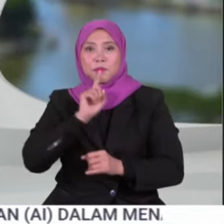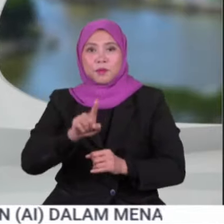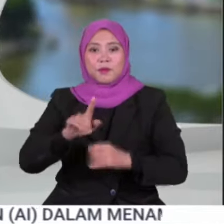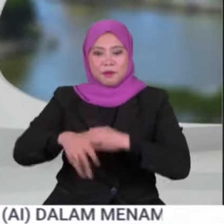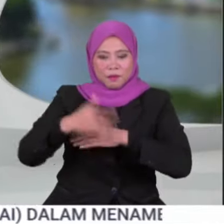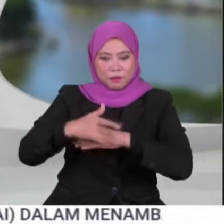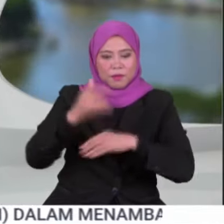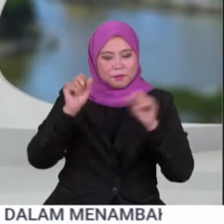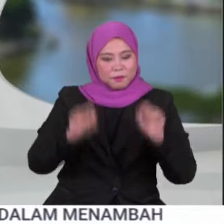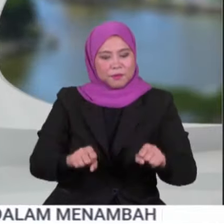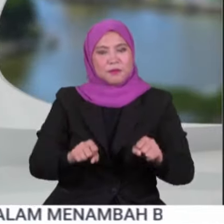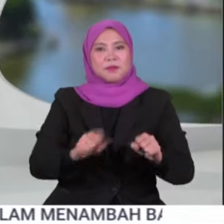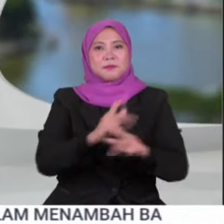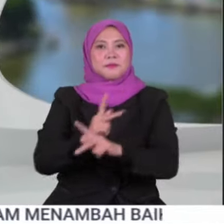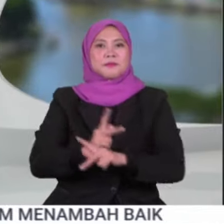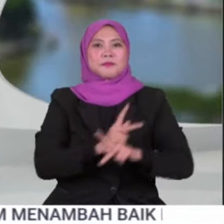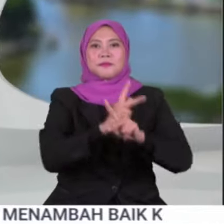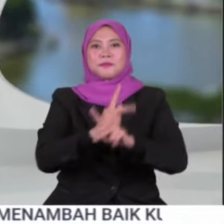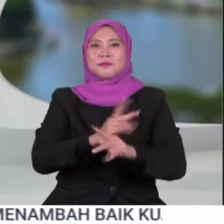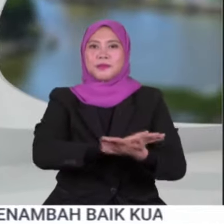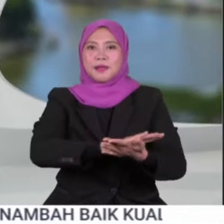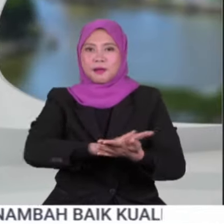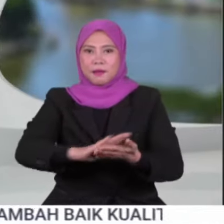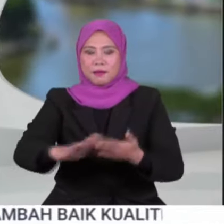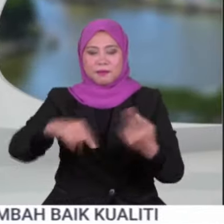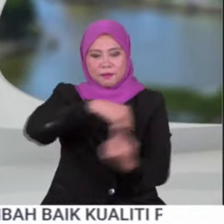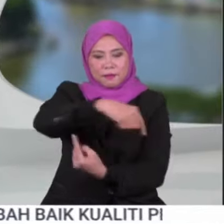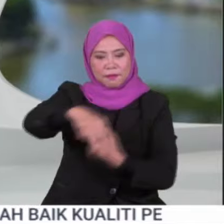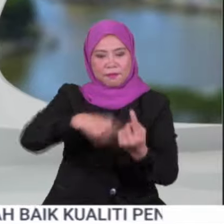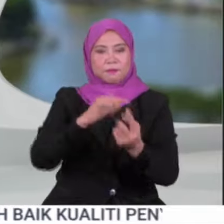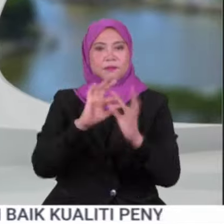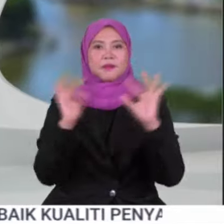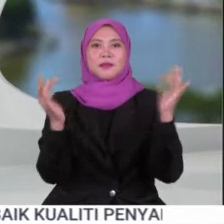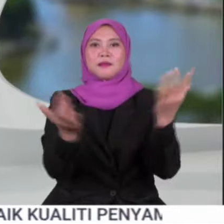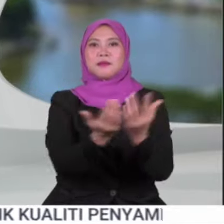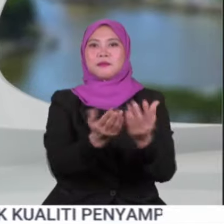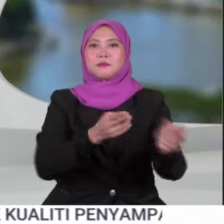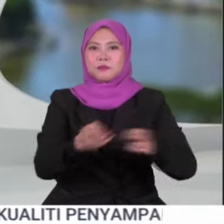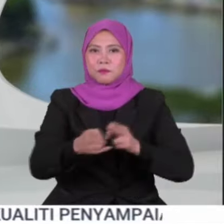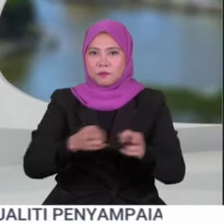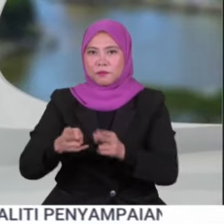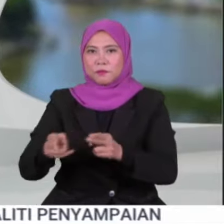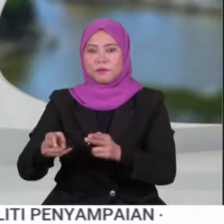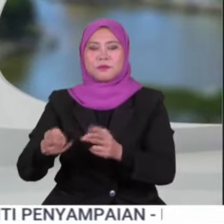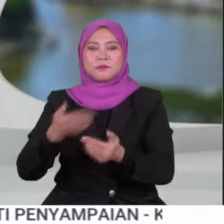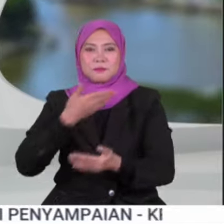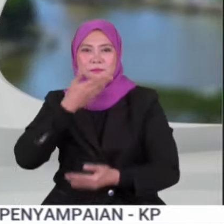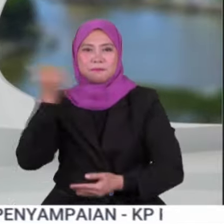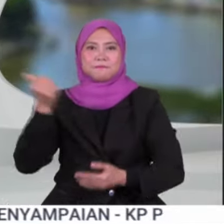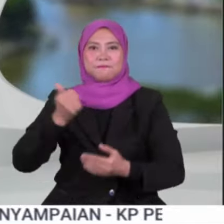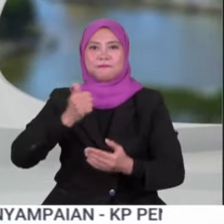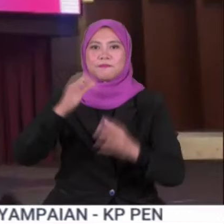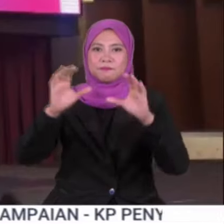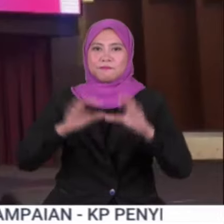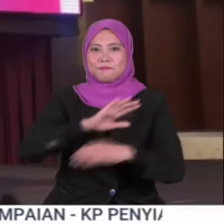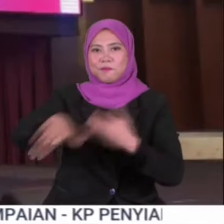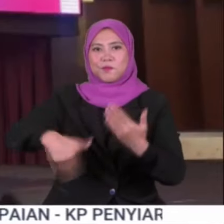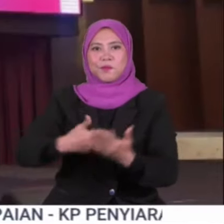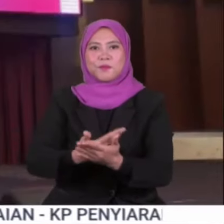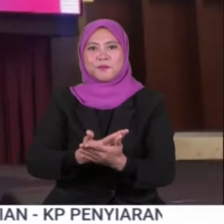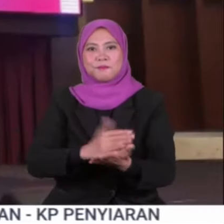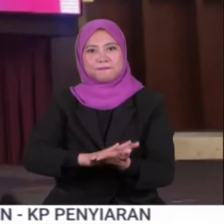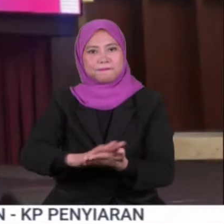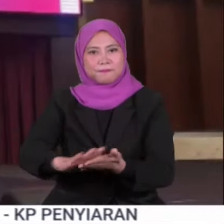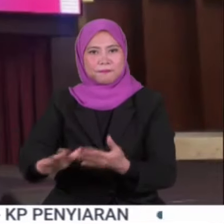awal dapat menjamin kelestarian alam sekitar melalui amalan pengurusan secara mampan dan holistik.